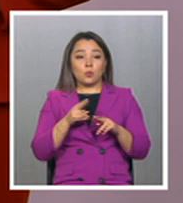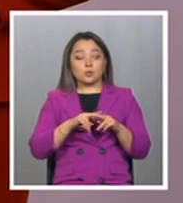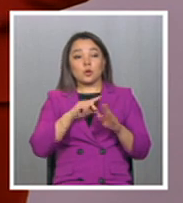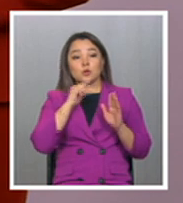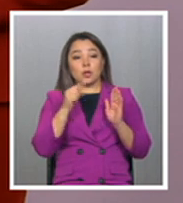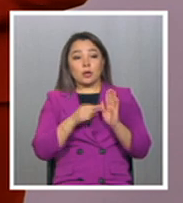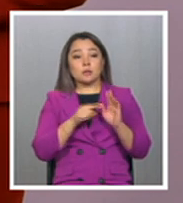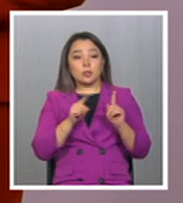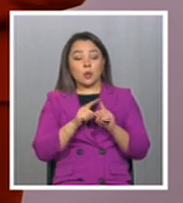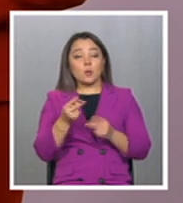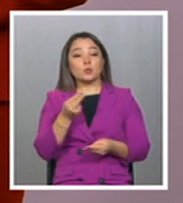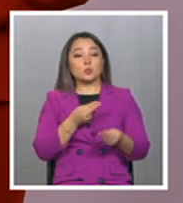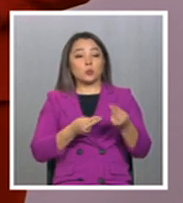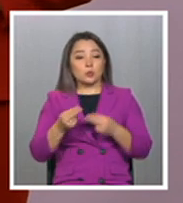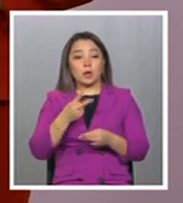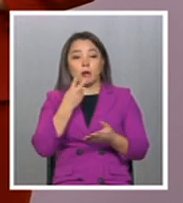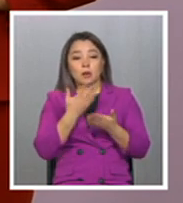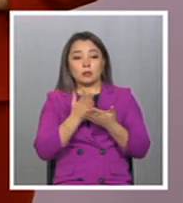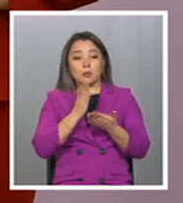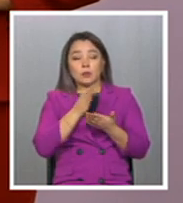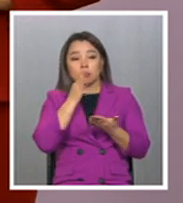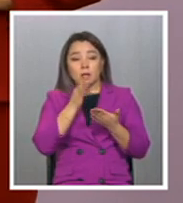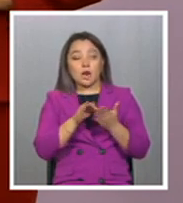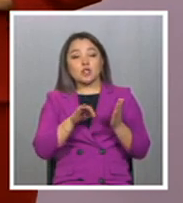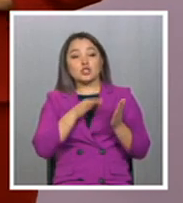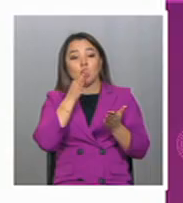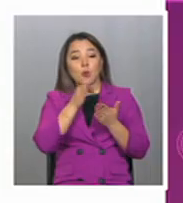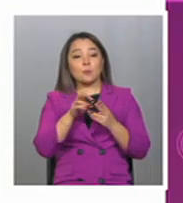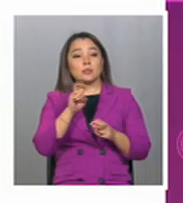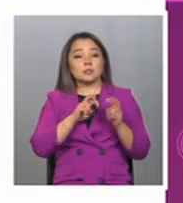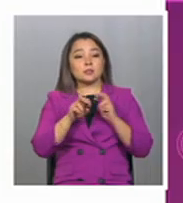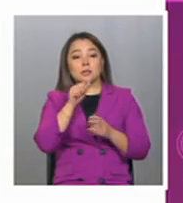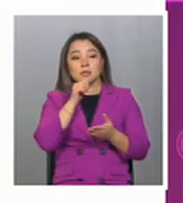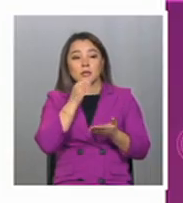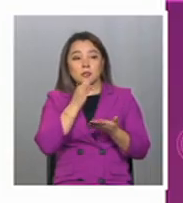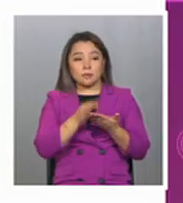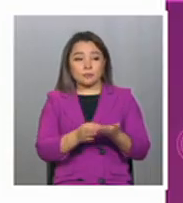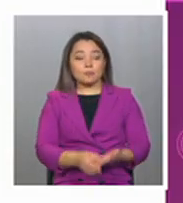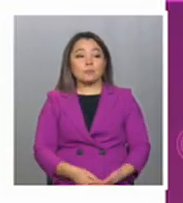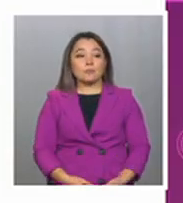сұрақтарға суреттерге қарай отырып, жауап іздеп көріңдер.